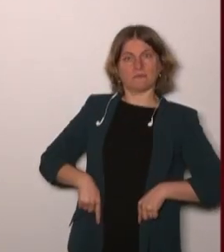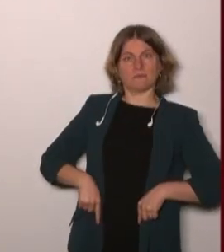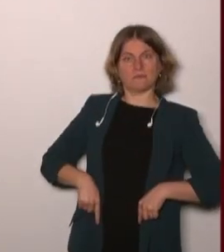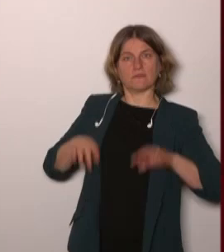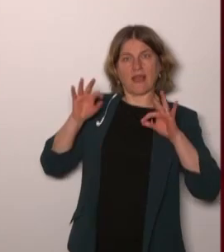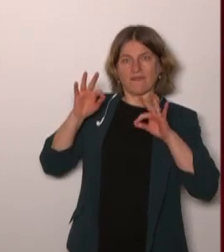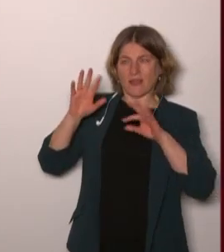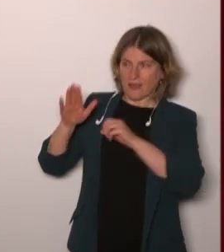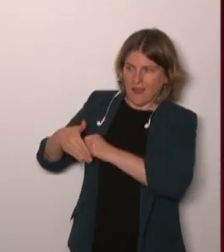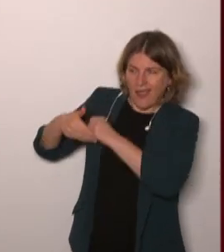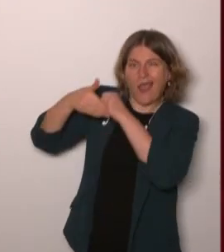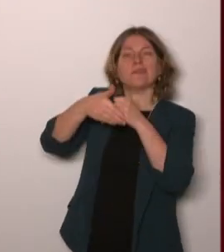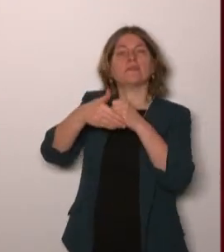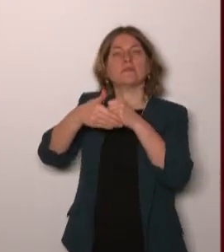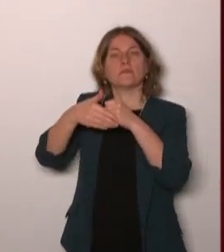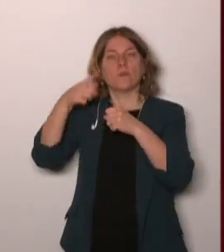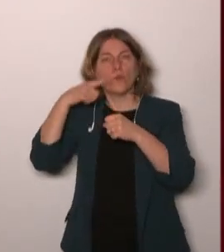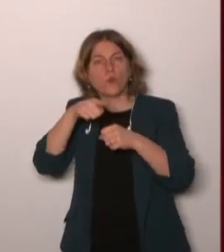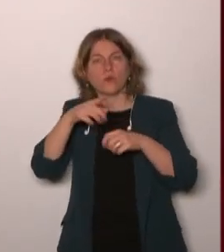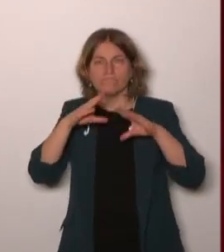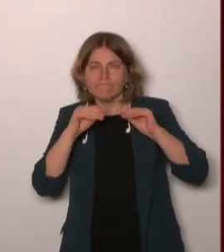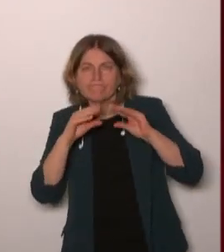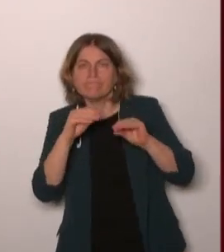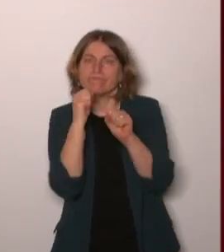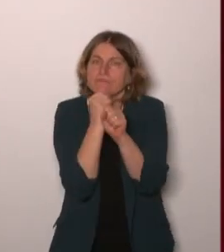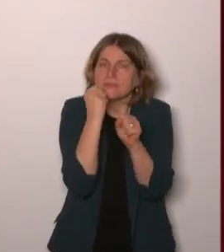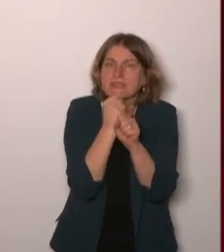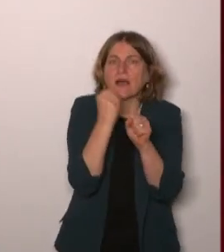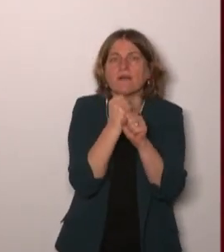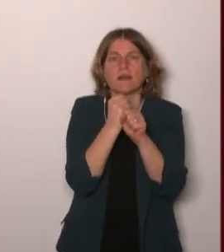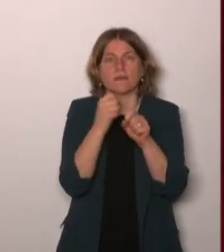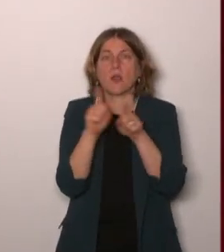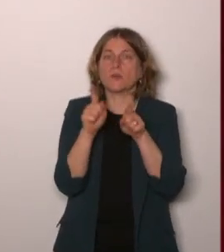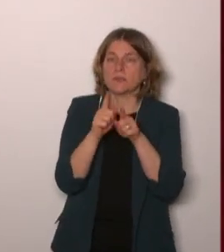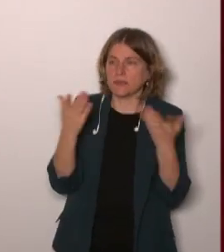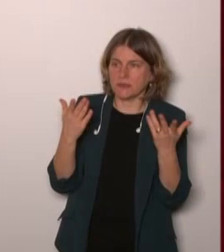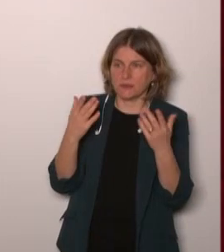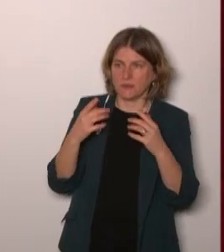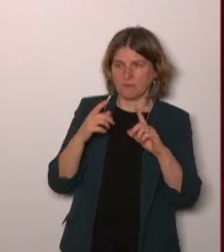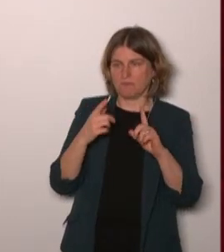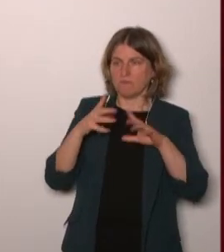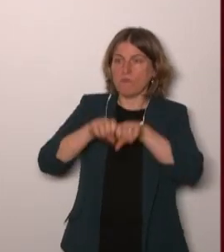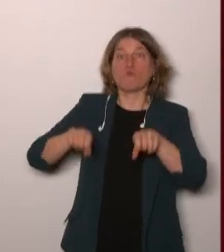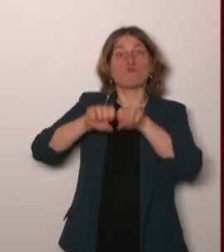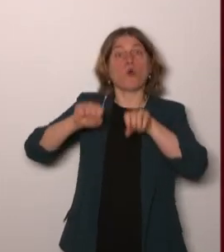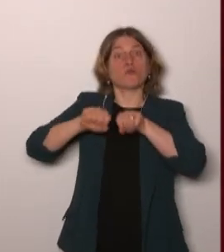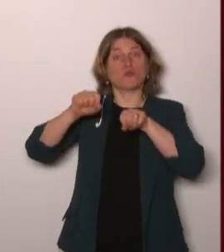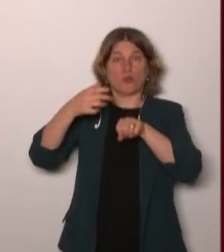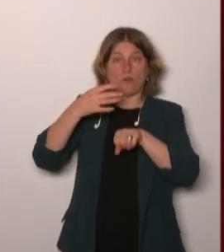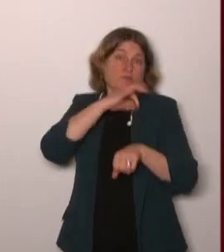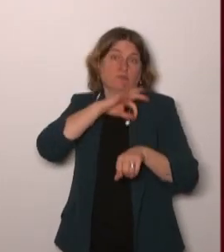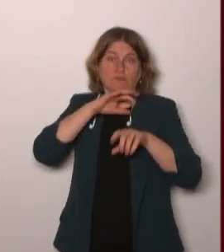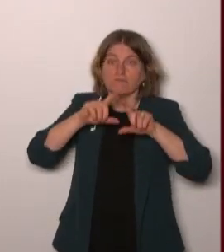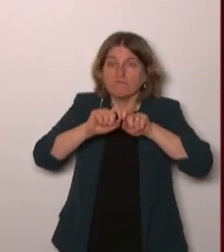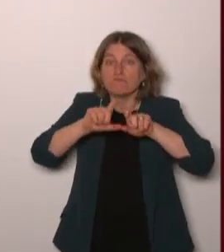d'optimisation des indications et des croissances des doses par exemple qui est essentielle je